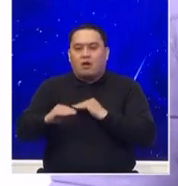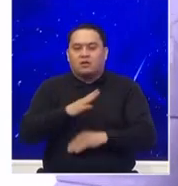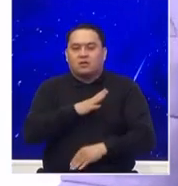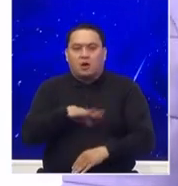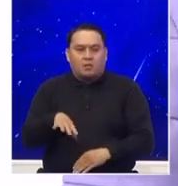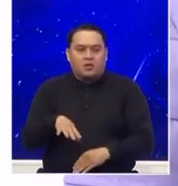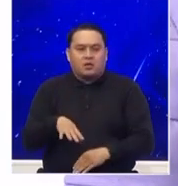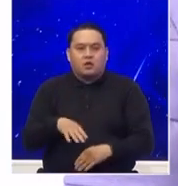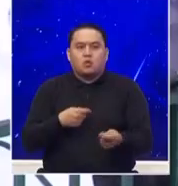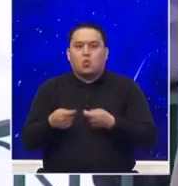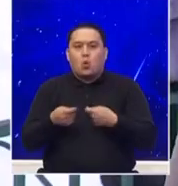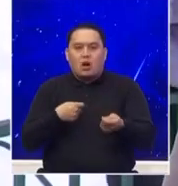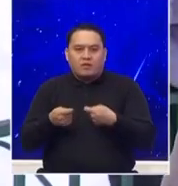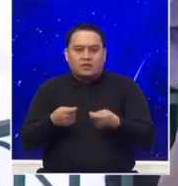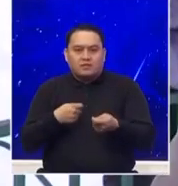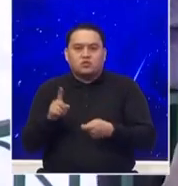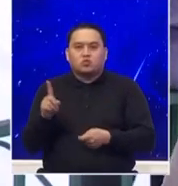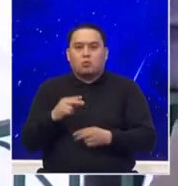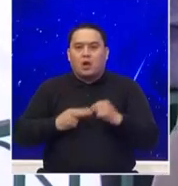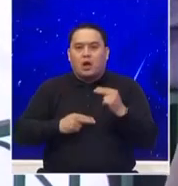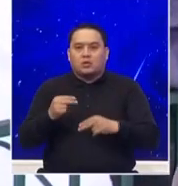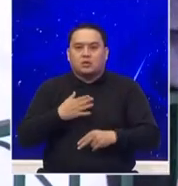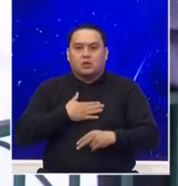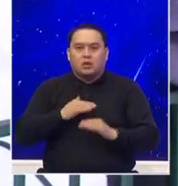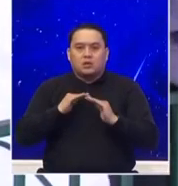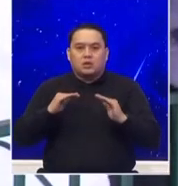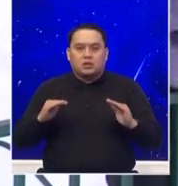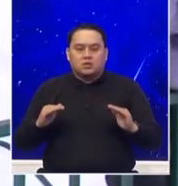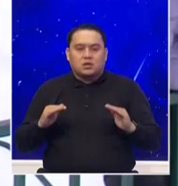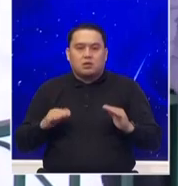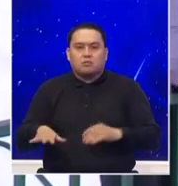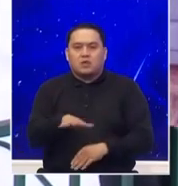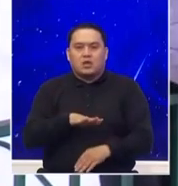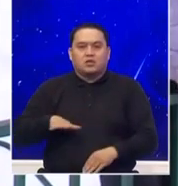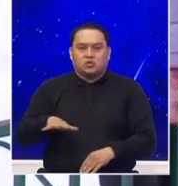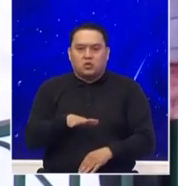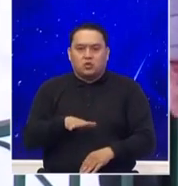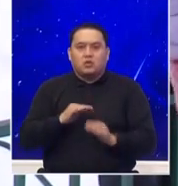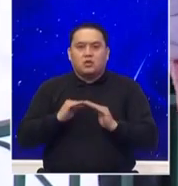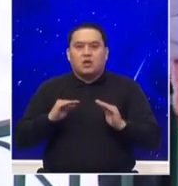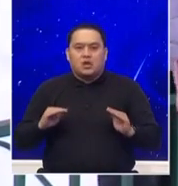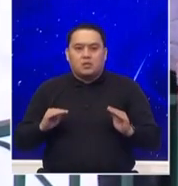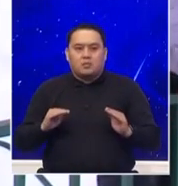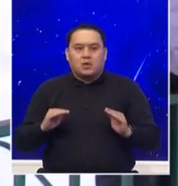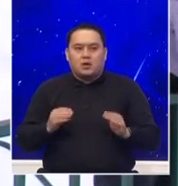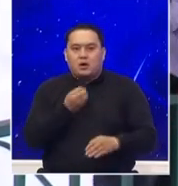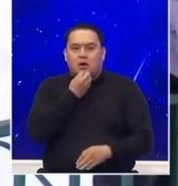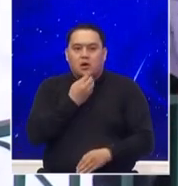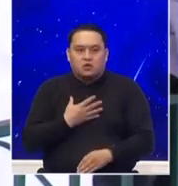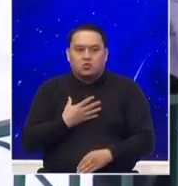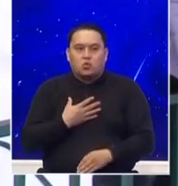нашим руководителям, что построили нам такой детский площадку. Детям